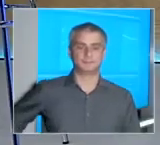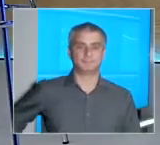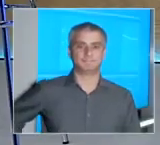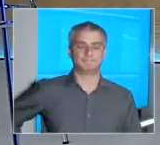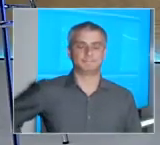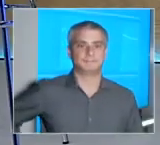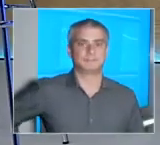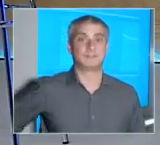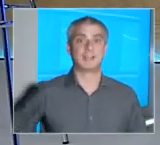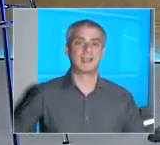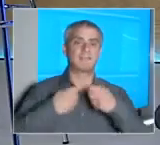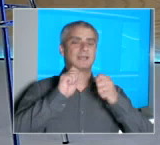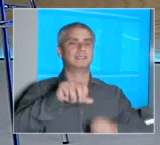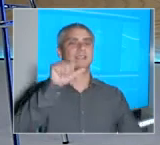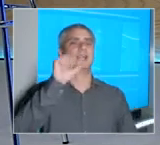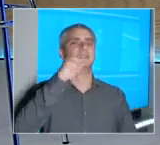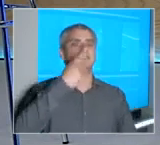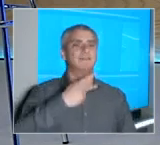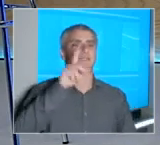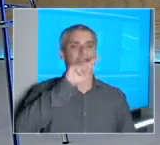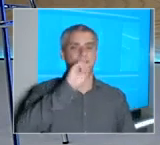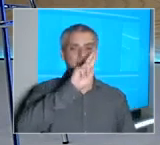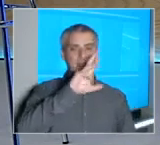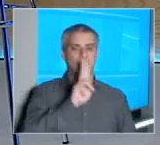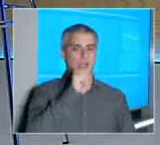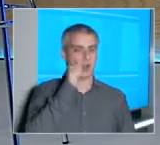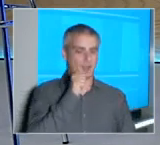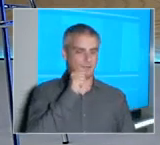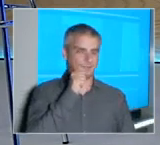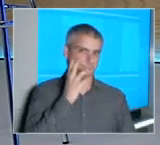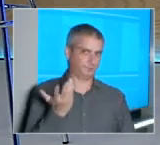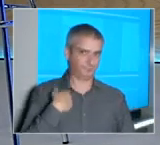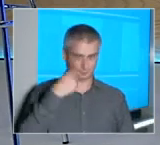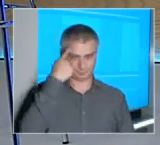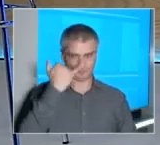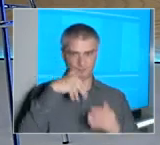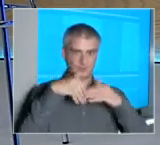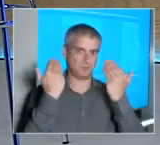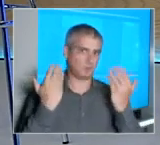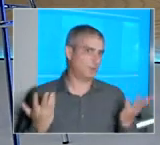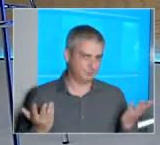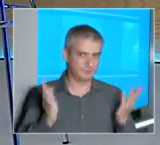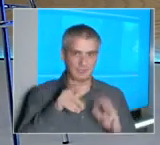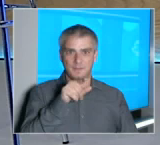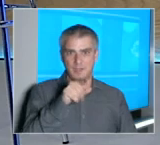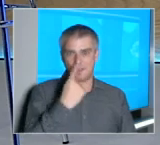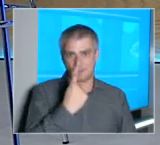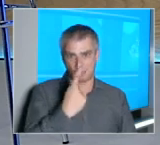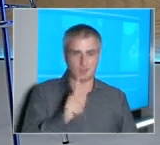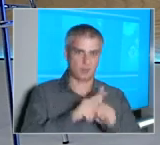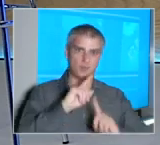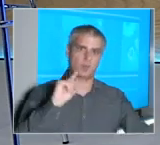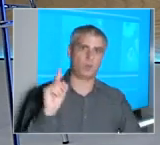חבר הכנסת אסף זמיר, שלום. שלום, עידן. כחול לבן. טוב, אני מניח שבבוקר הזה גם אתה,